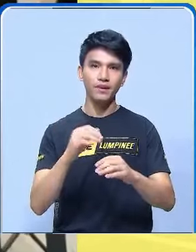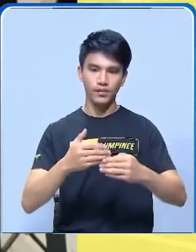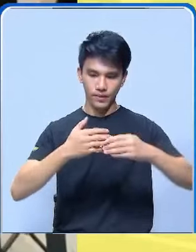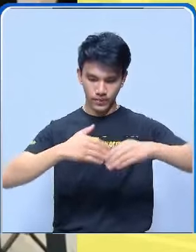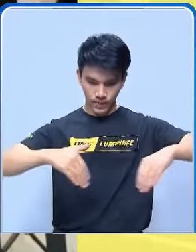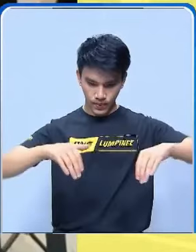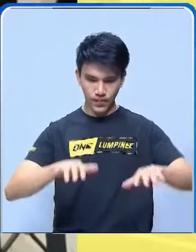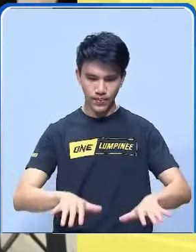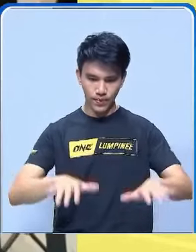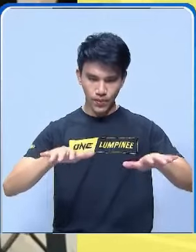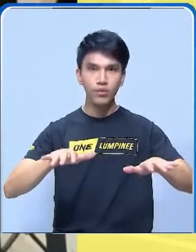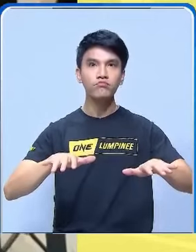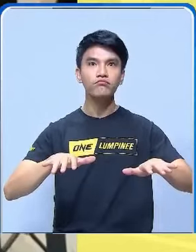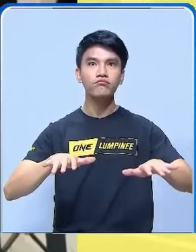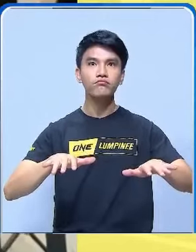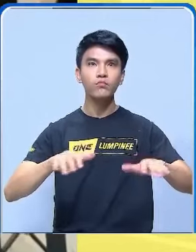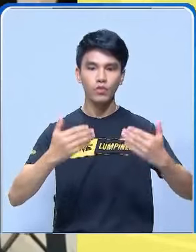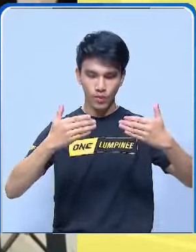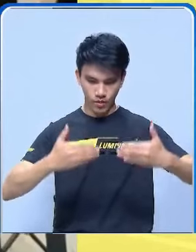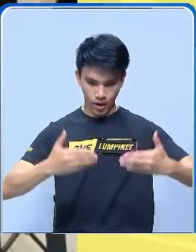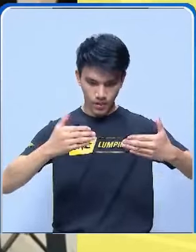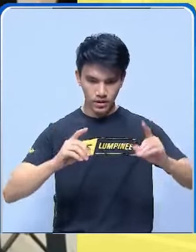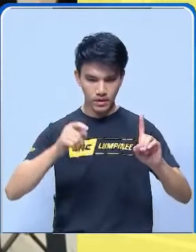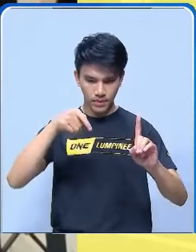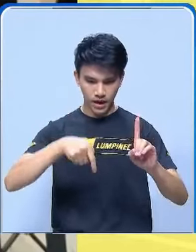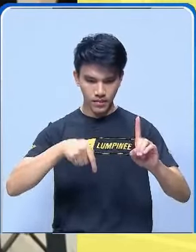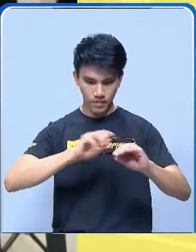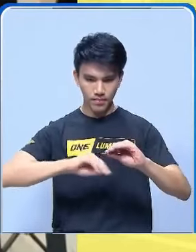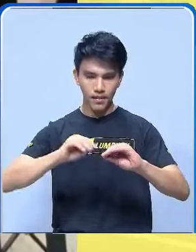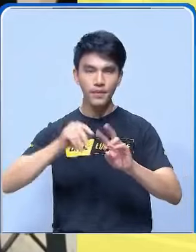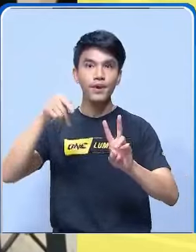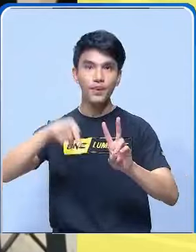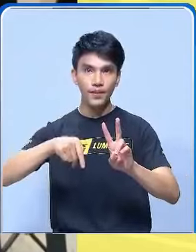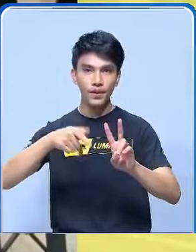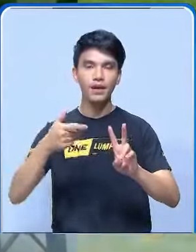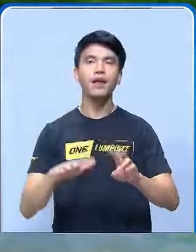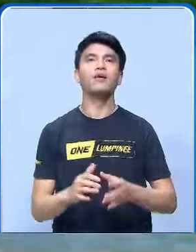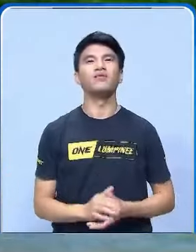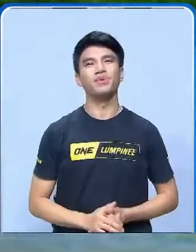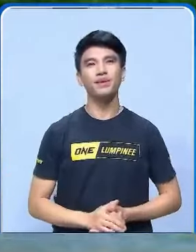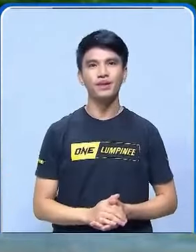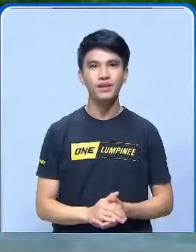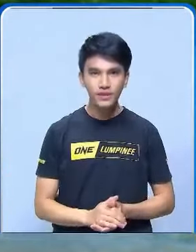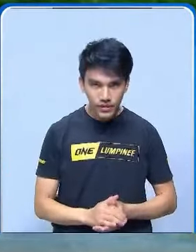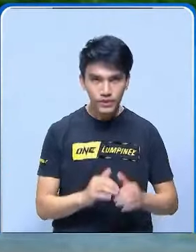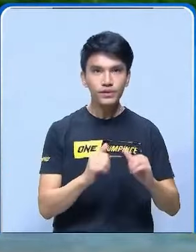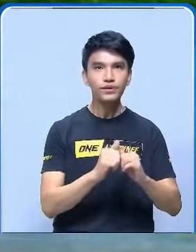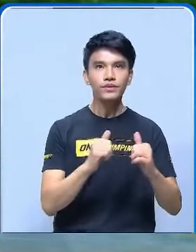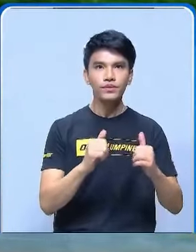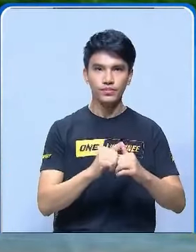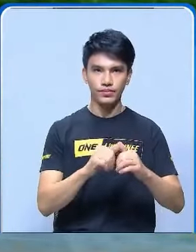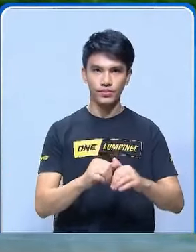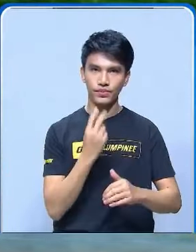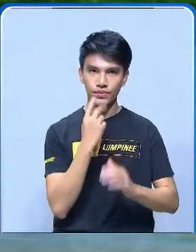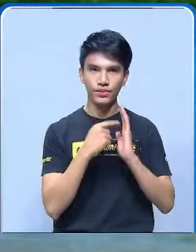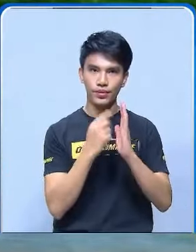เพิ่มการระบายน้ำแล้วจากวันนี้1,600เป็น 2,000 ค ่ ะ พอปรับเป็น 2,000 ลูกบาศก์เมตรต่อวินาทีแน่นอนว่าผลกระทบจะตามมาอ่ะเนี่ยภาพกราฟิ